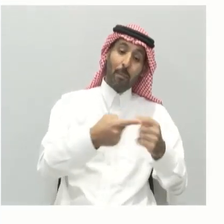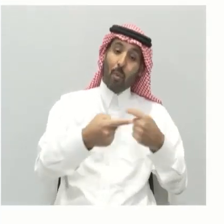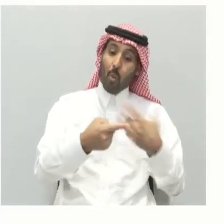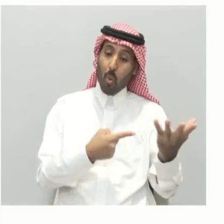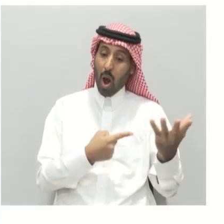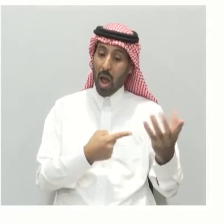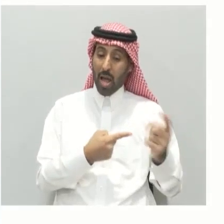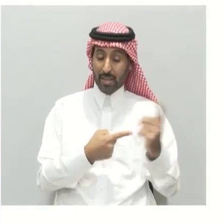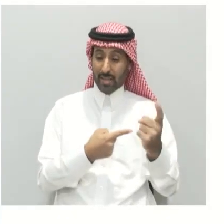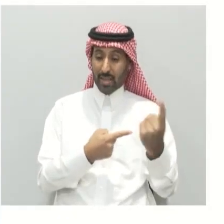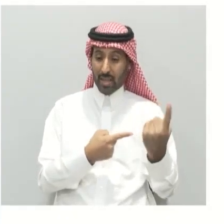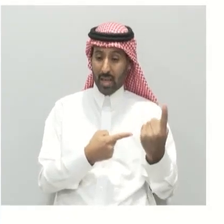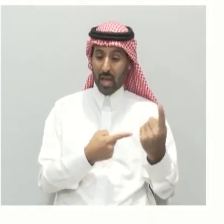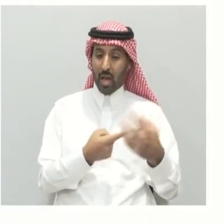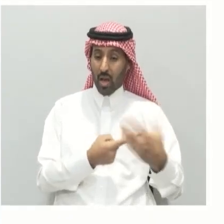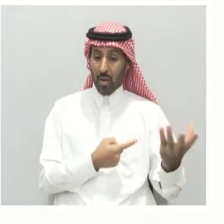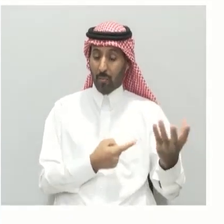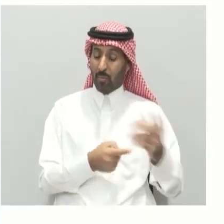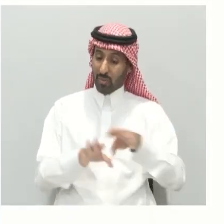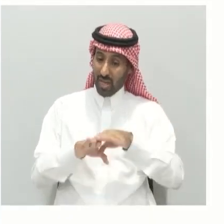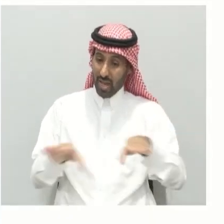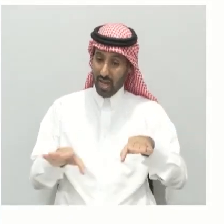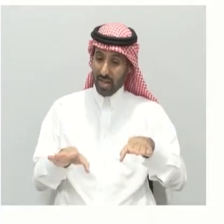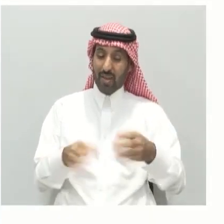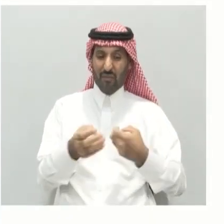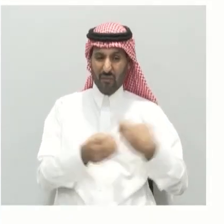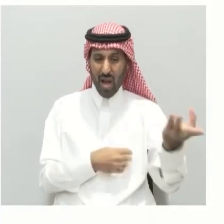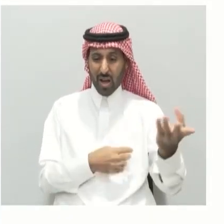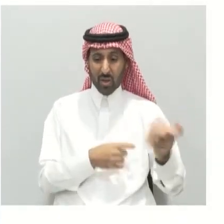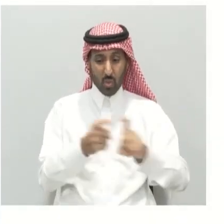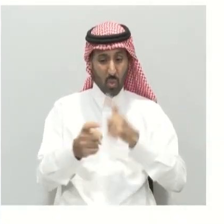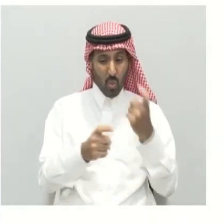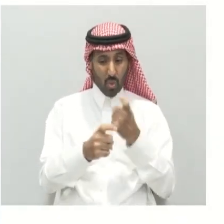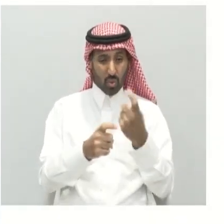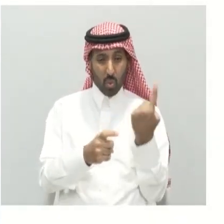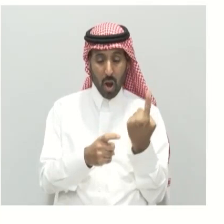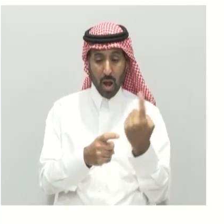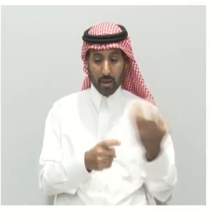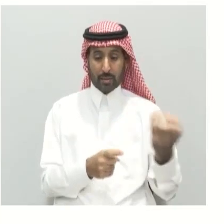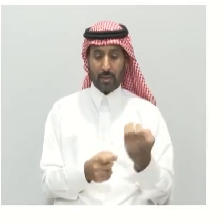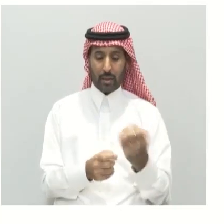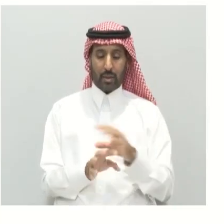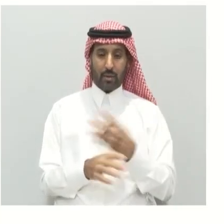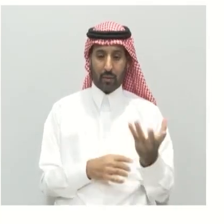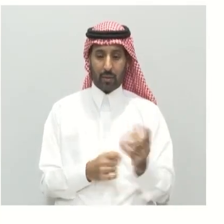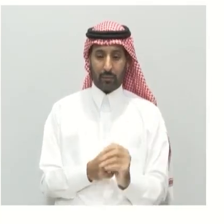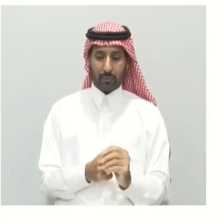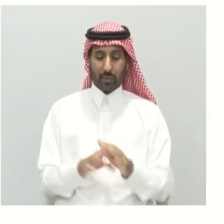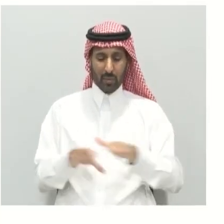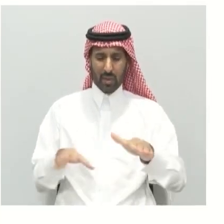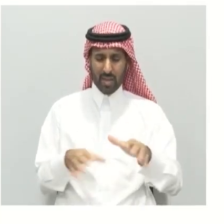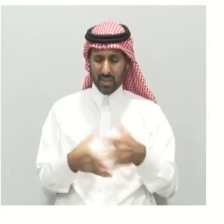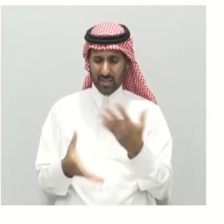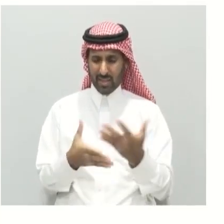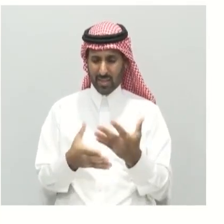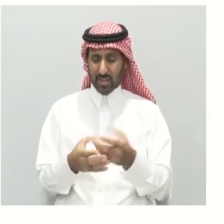الى موجب واحد من متعادل الى فاقد الكترون ما دام انه فقد الكترون معناته انه ايش معناته انه حدثت